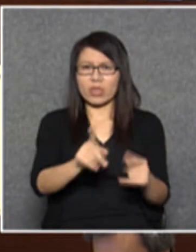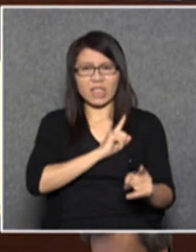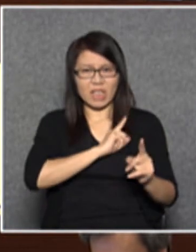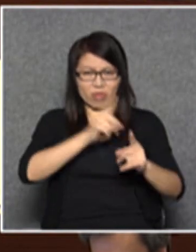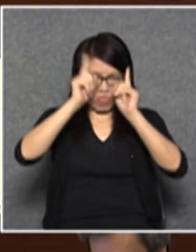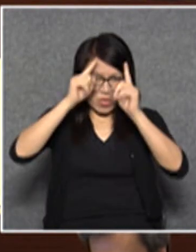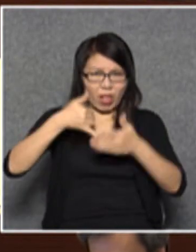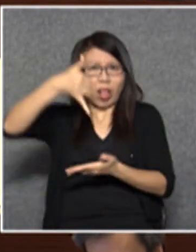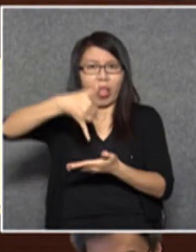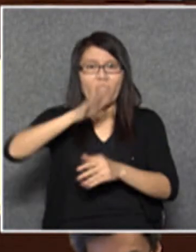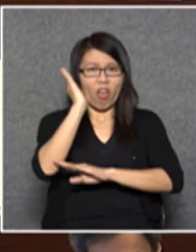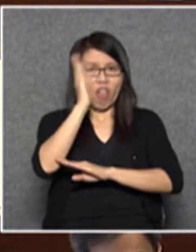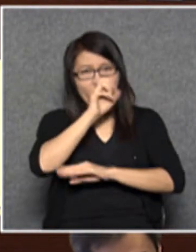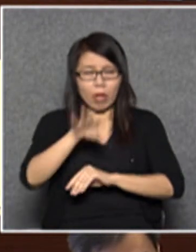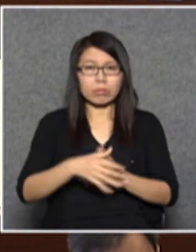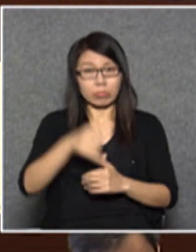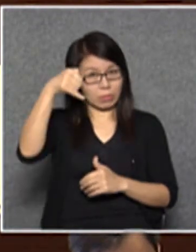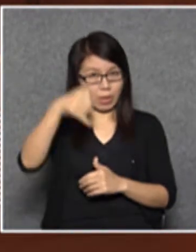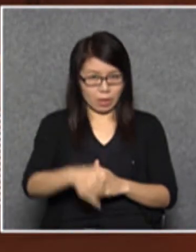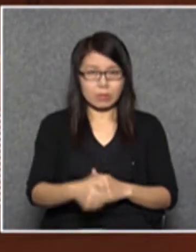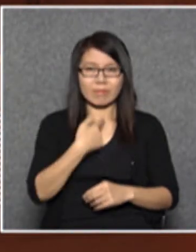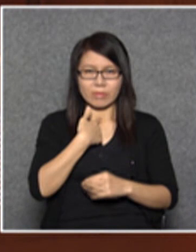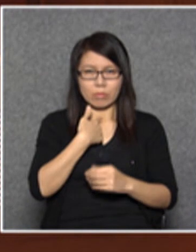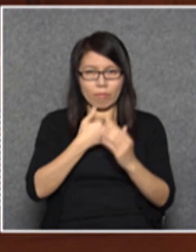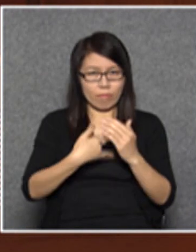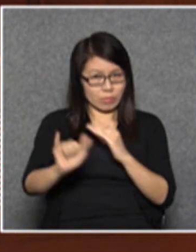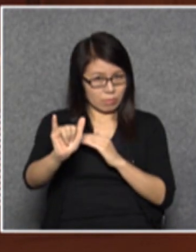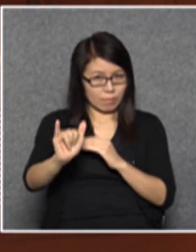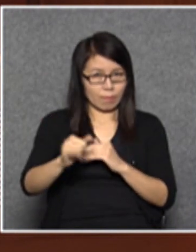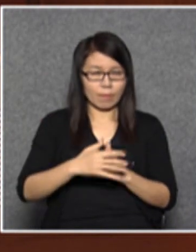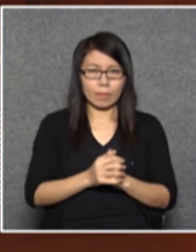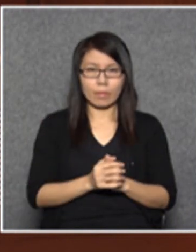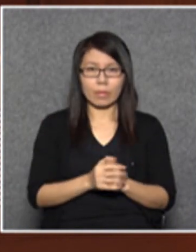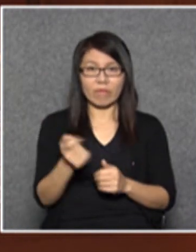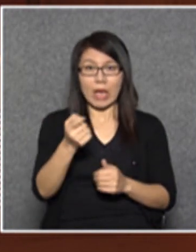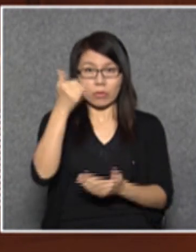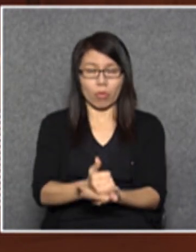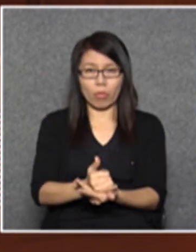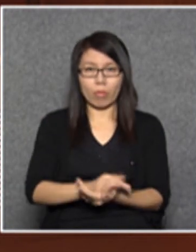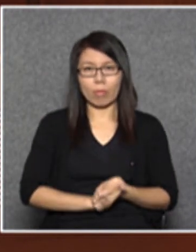咧，下一次我就會要求你離開個會議廳，立即坐低。